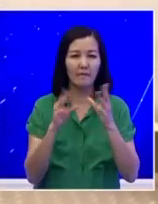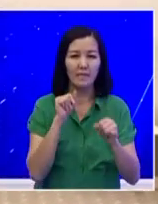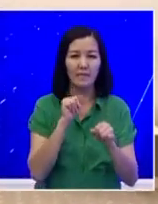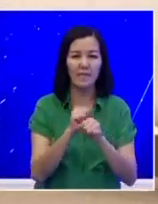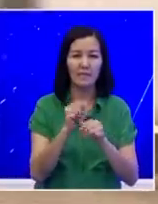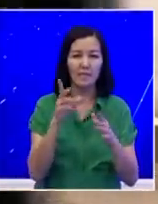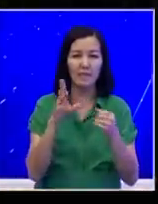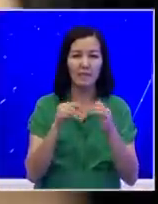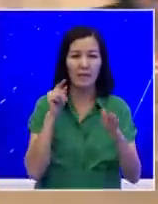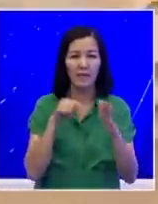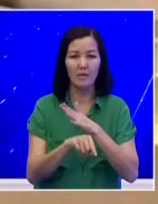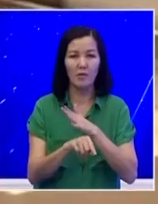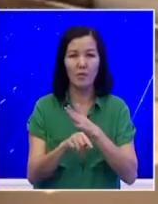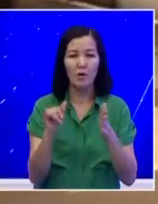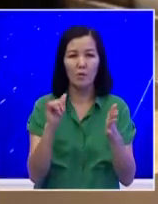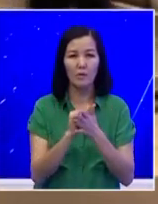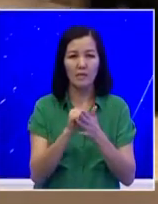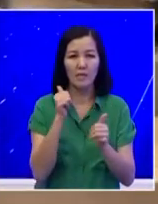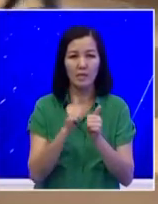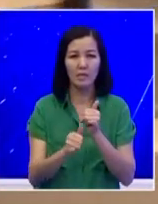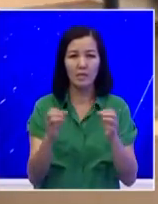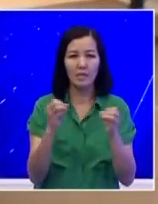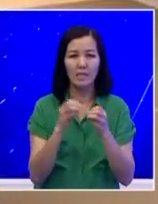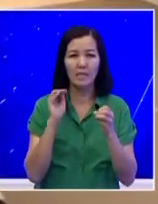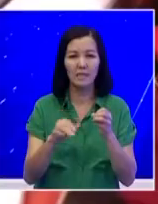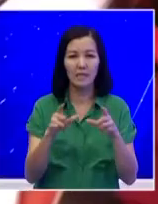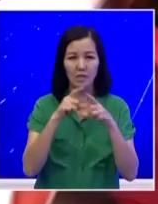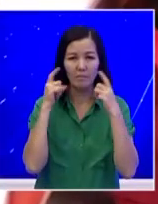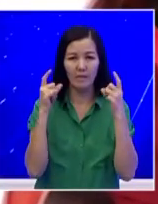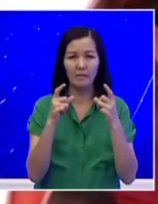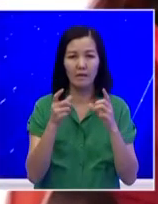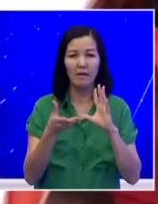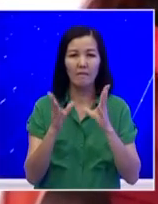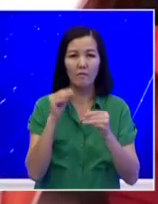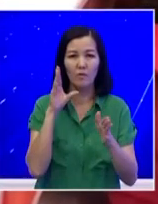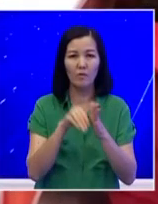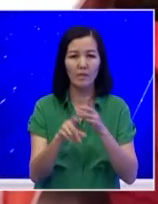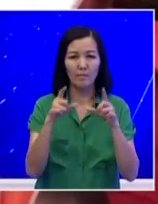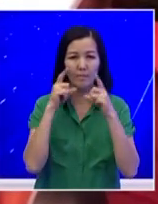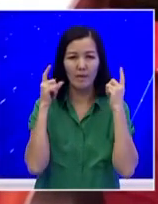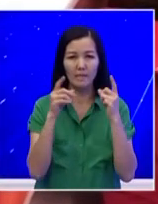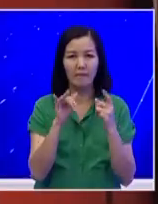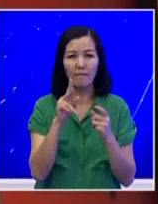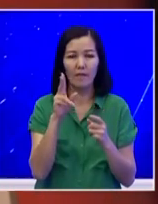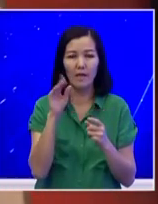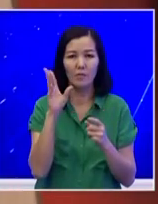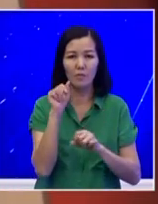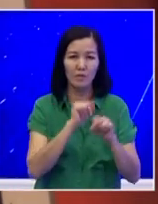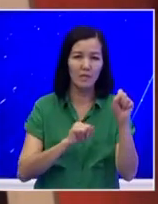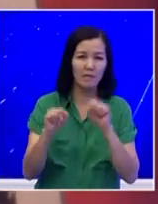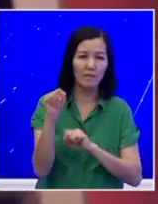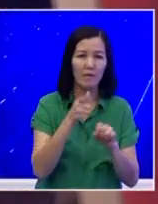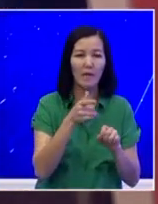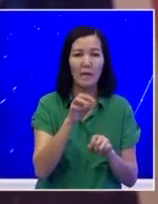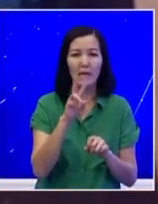метро устанавливаются автоматы. В каждом из них по 10 тысяч комплектов, в состав которых входят 2 маски и флакон с